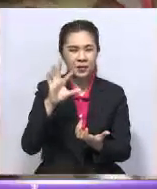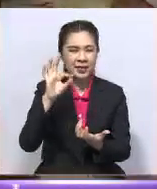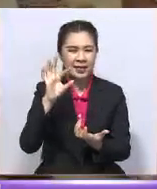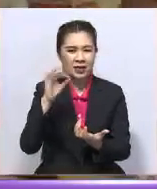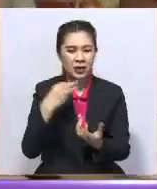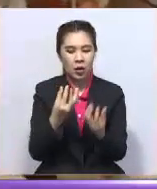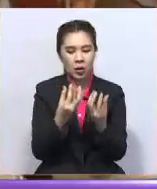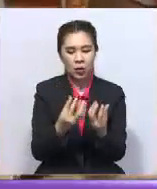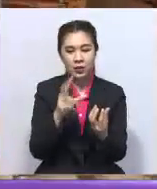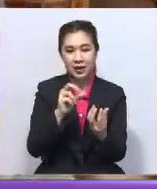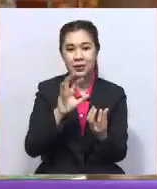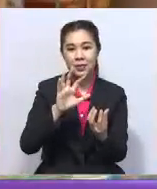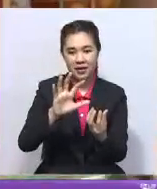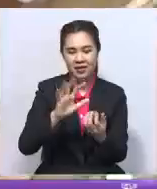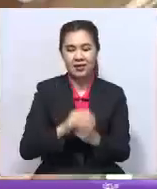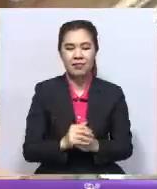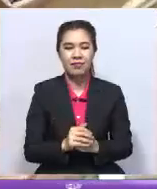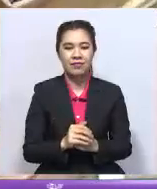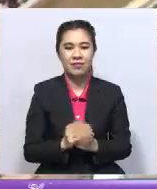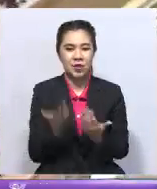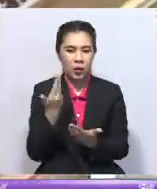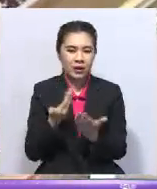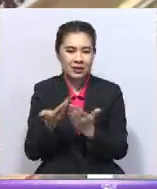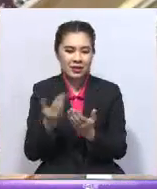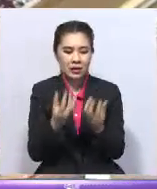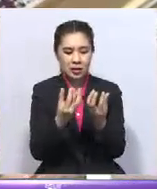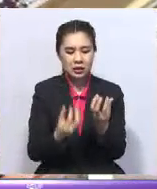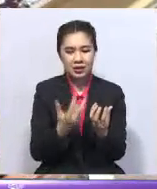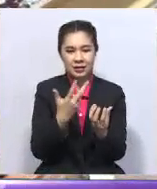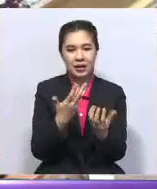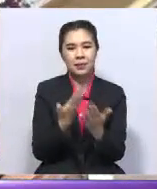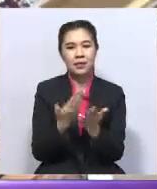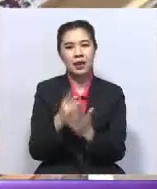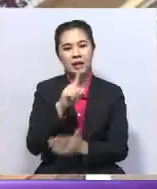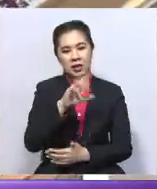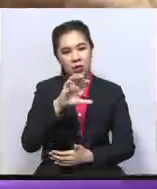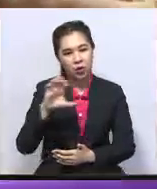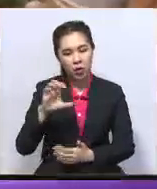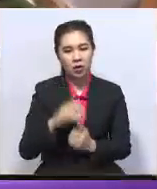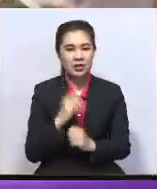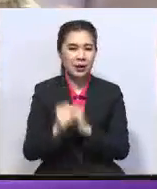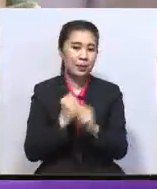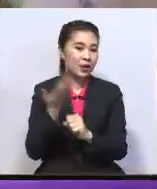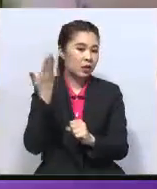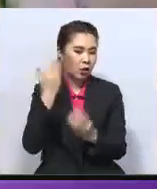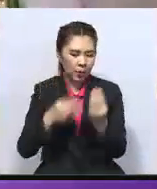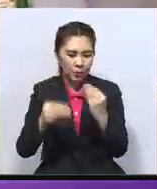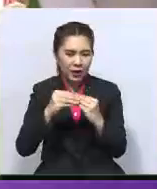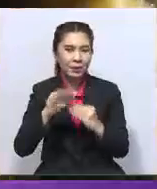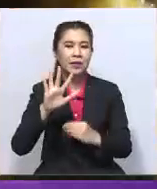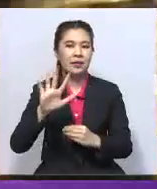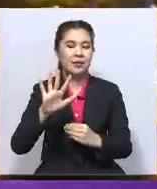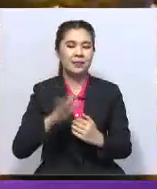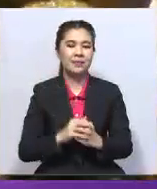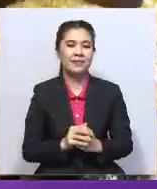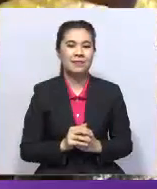ที่คู่ละ35บาทหรือว่าจะซื้อ3คู่ในราคา100บาทค่ะปรับขึ้นจากปีก่อน5บาทเล็กน้อยนะคะ